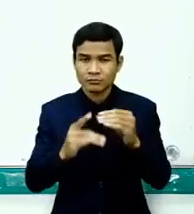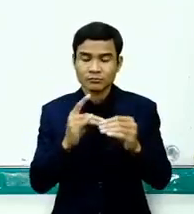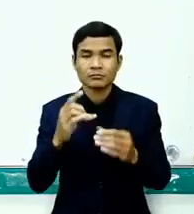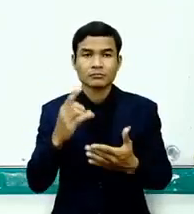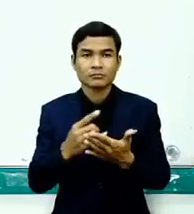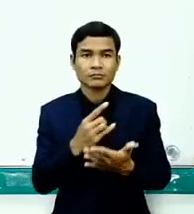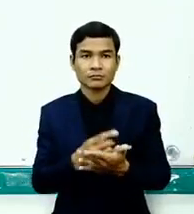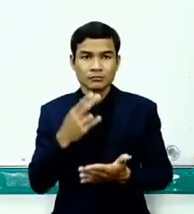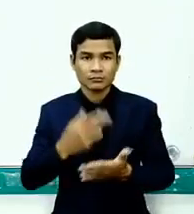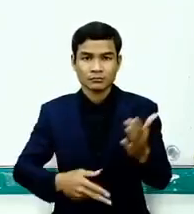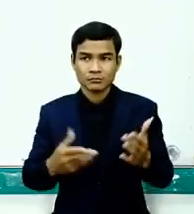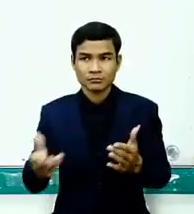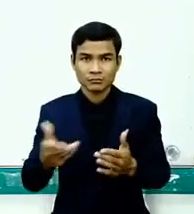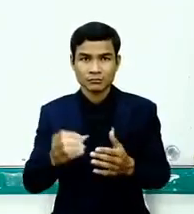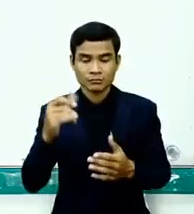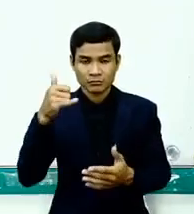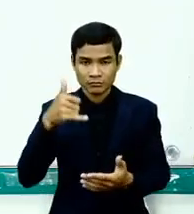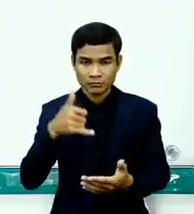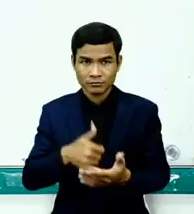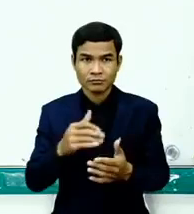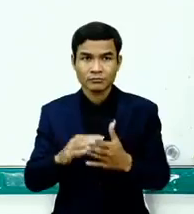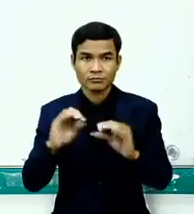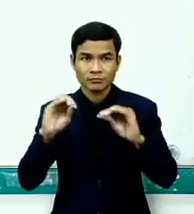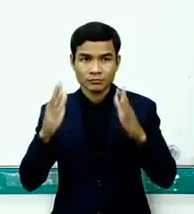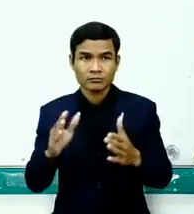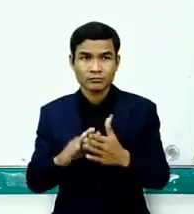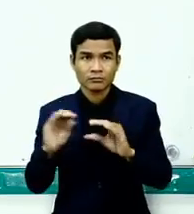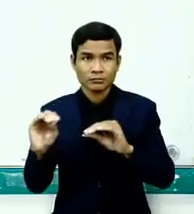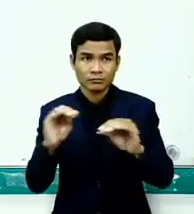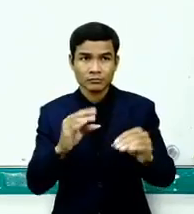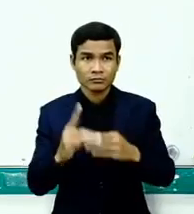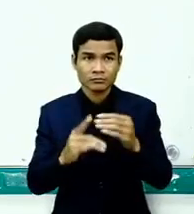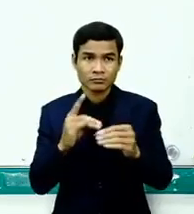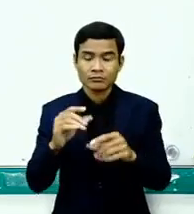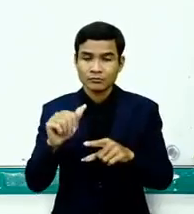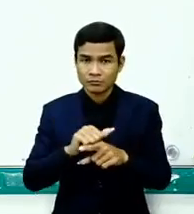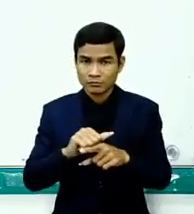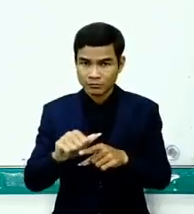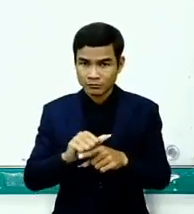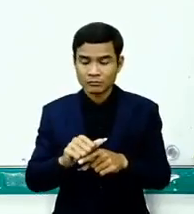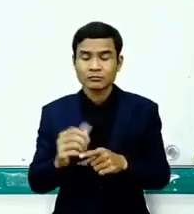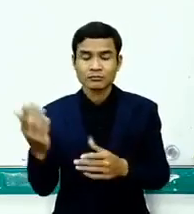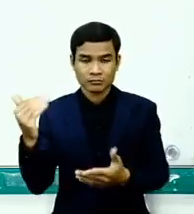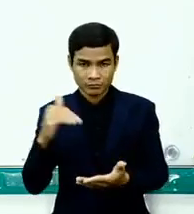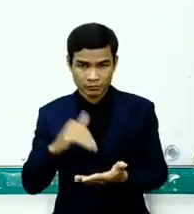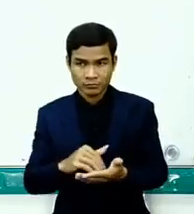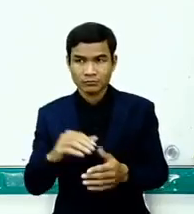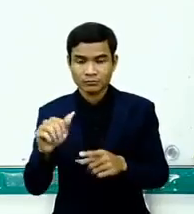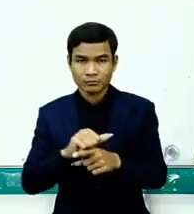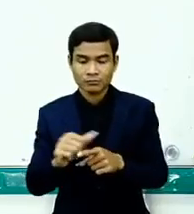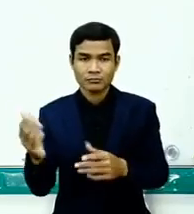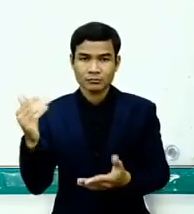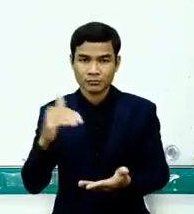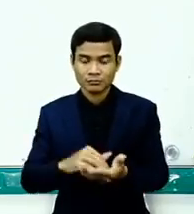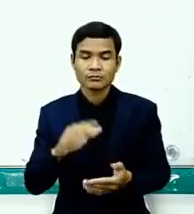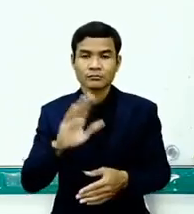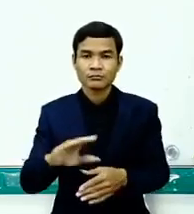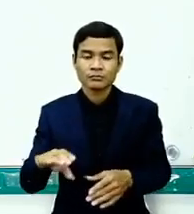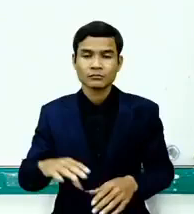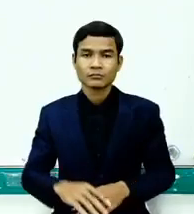រចាថ្ងៃនេះគឺអ្នកគ្រូនឹងបង្រៀនកូនលំហាត់សាឡើងវិញណាកូនណា